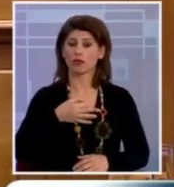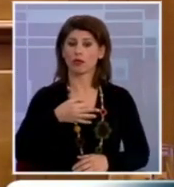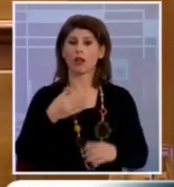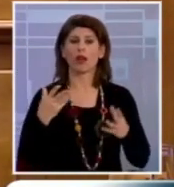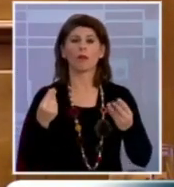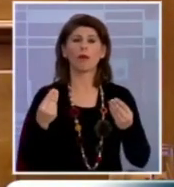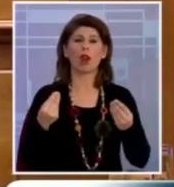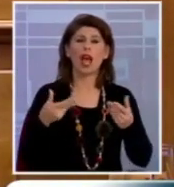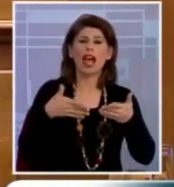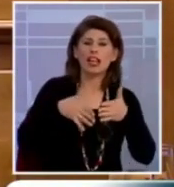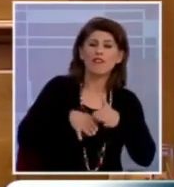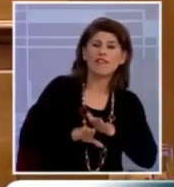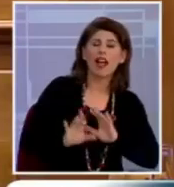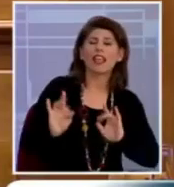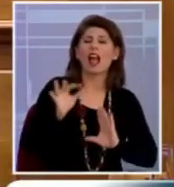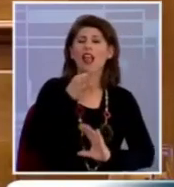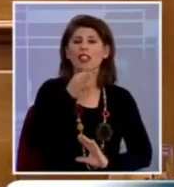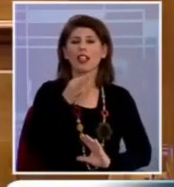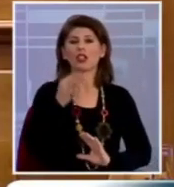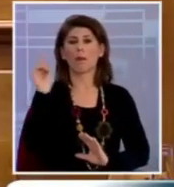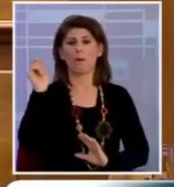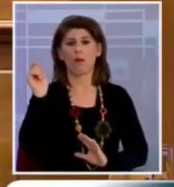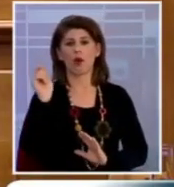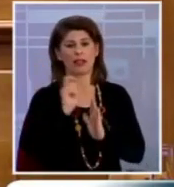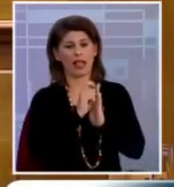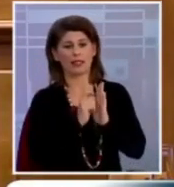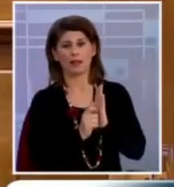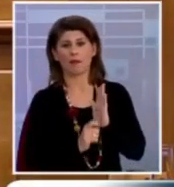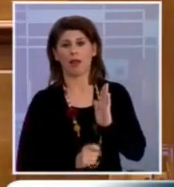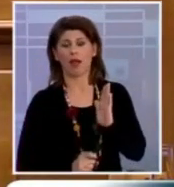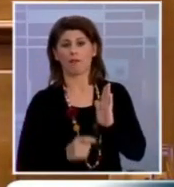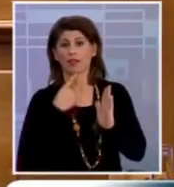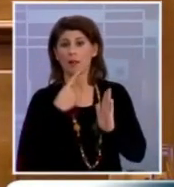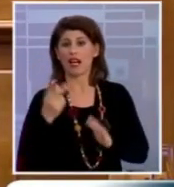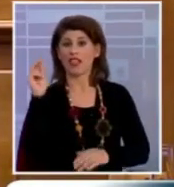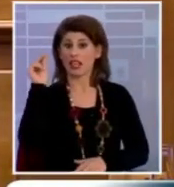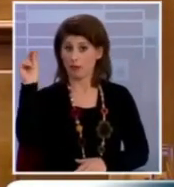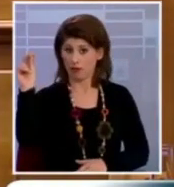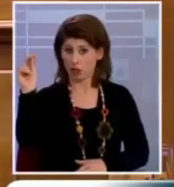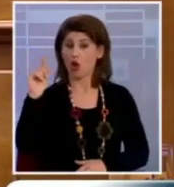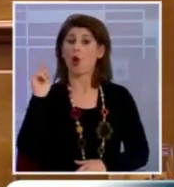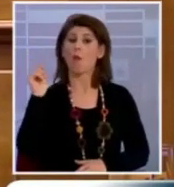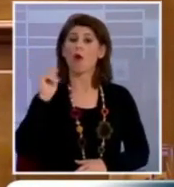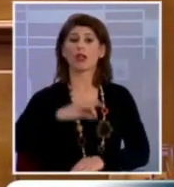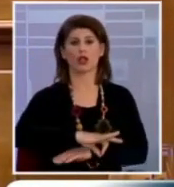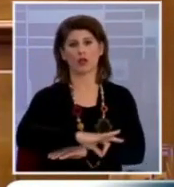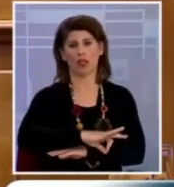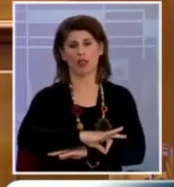πολλά κρυφά και αδήλωτα πολιτικά σημεία. Εκφώνησε ένα δεσμευτικό πολιτικό